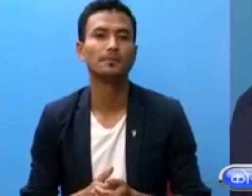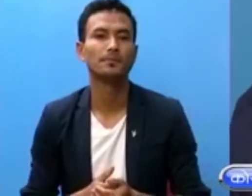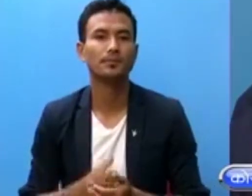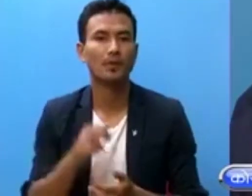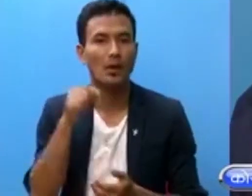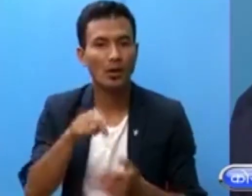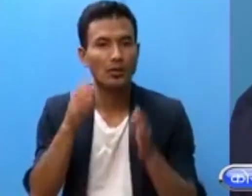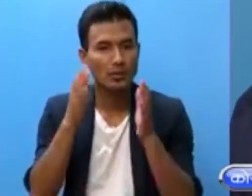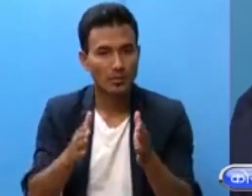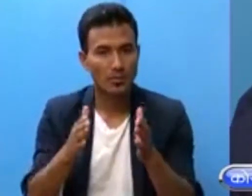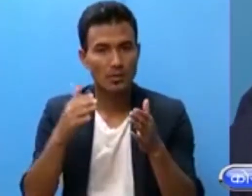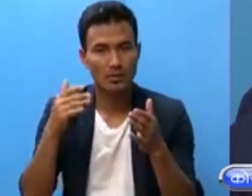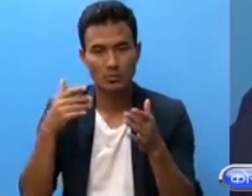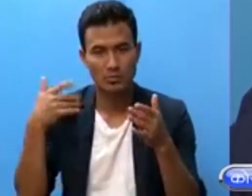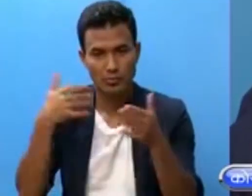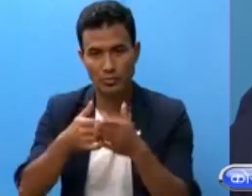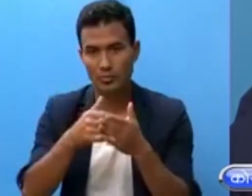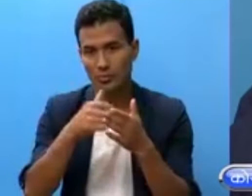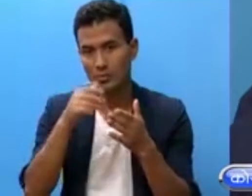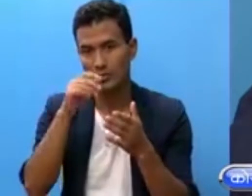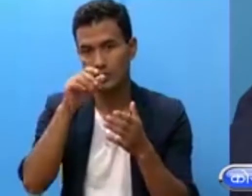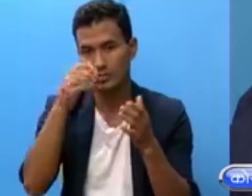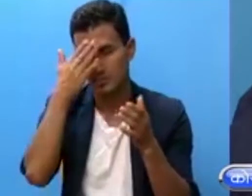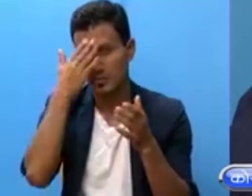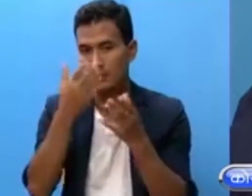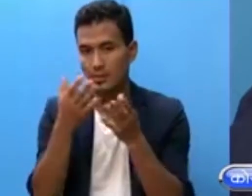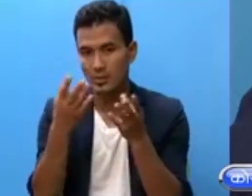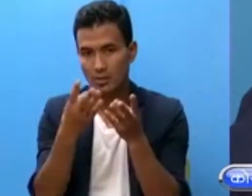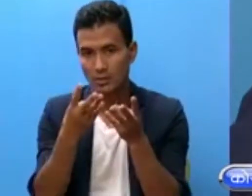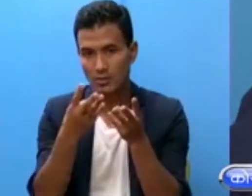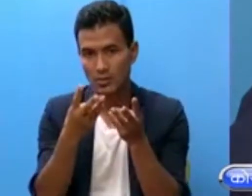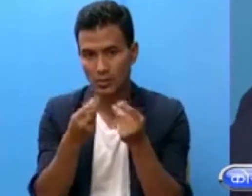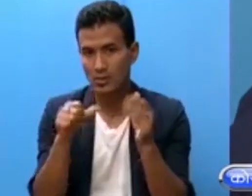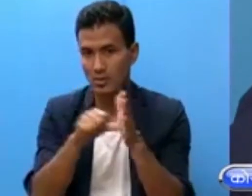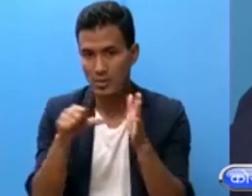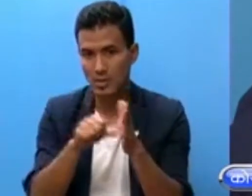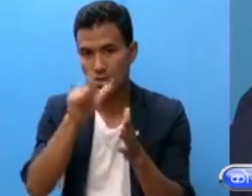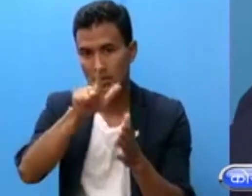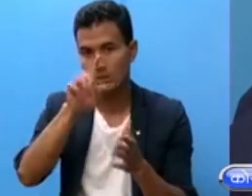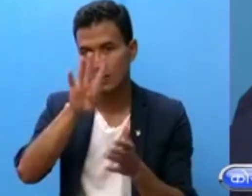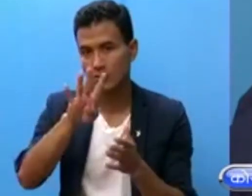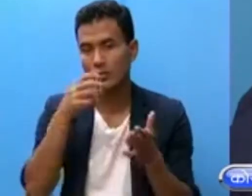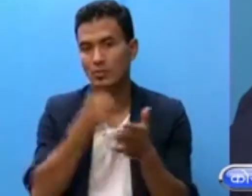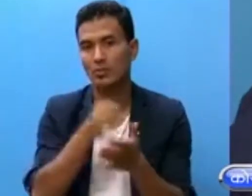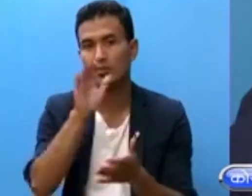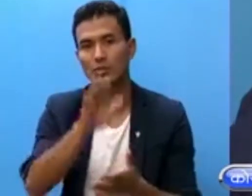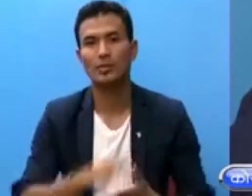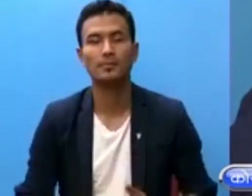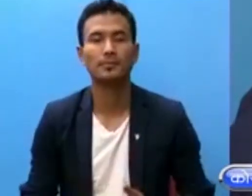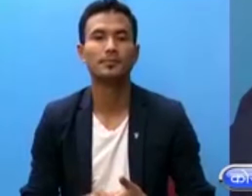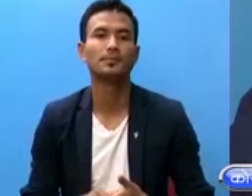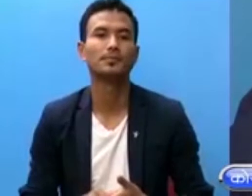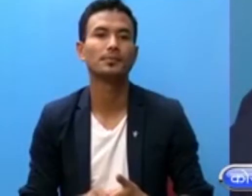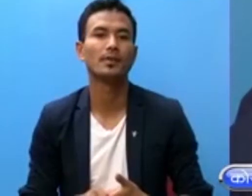र अहिलेसम्म 77 जिल्लामध्ये संक्रमितहरू रहेको जिल्ला 74 पुगेको छ।